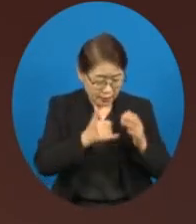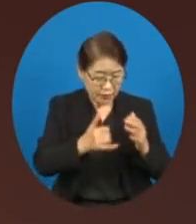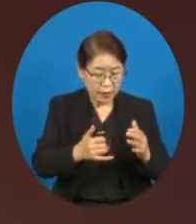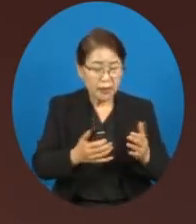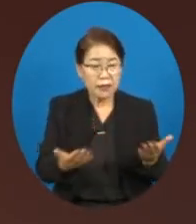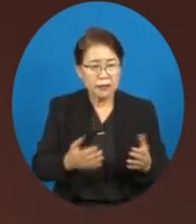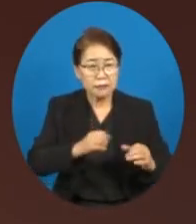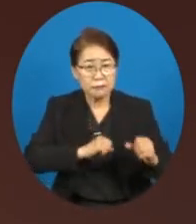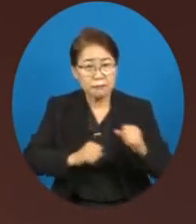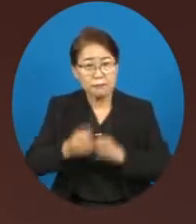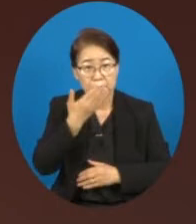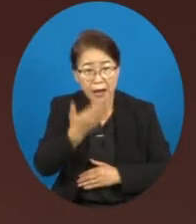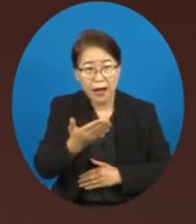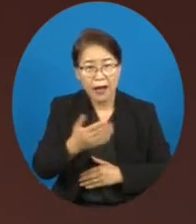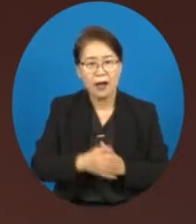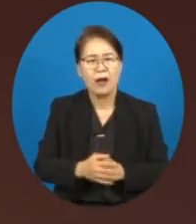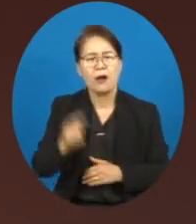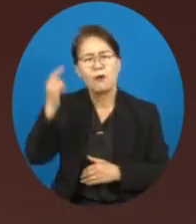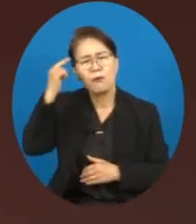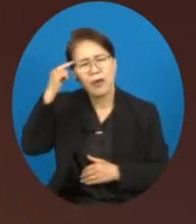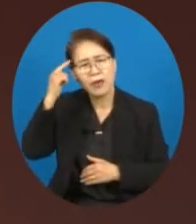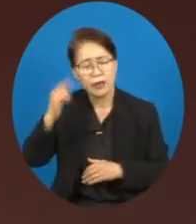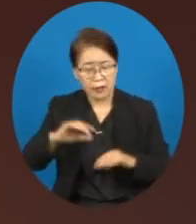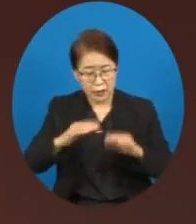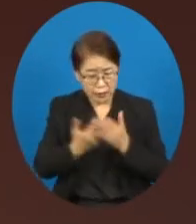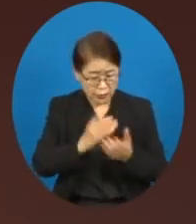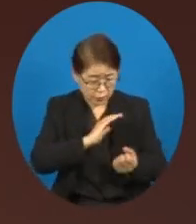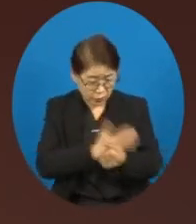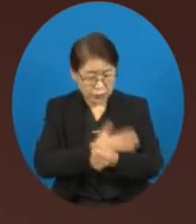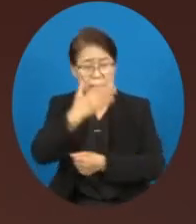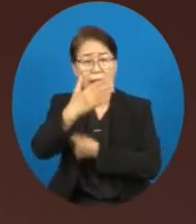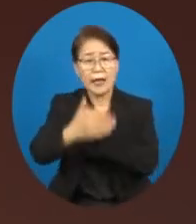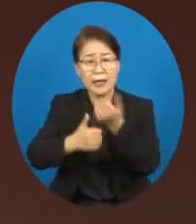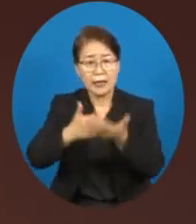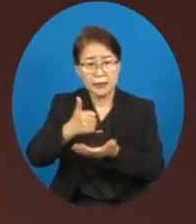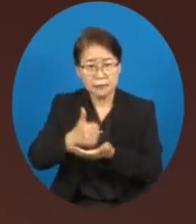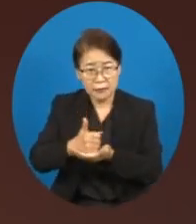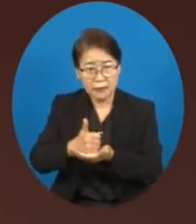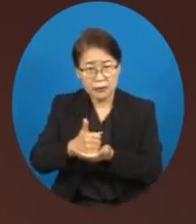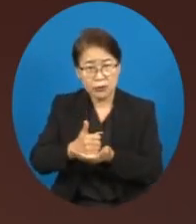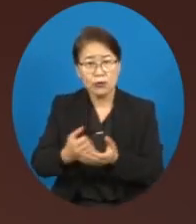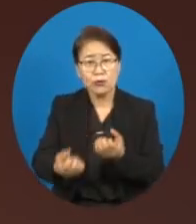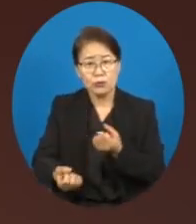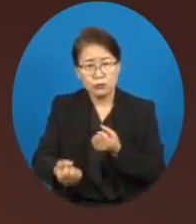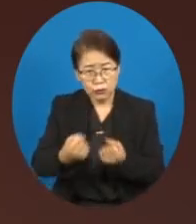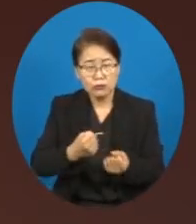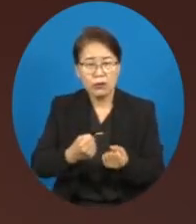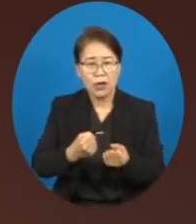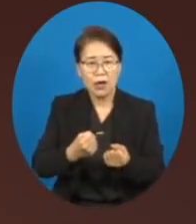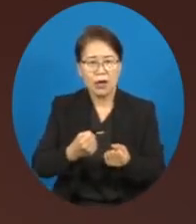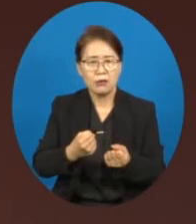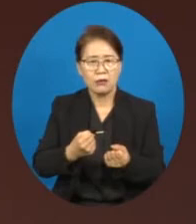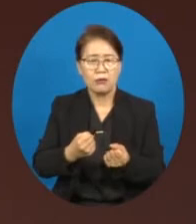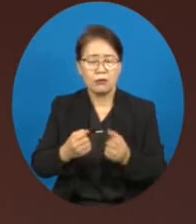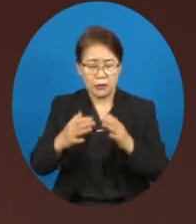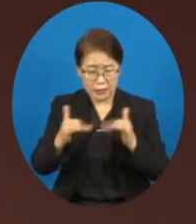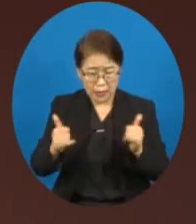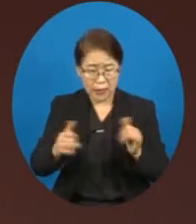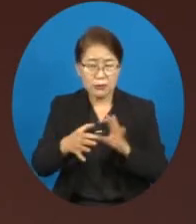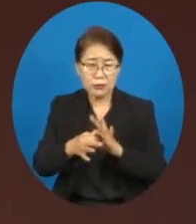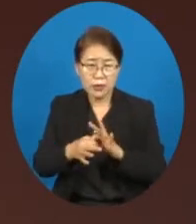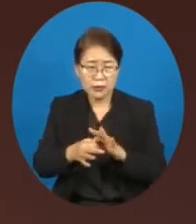행하실까요? 왜 하나님은 전능하신 분이심에도 불구하고 꼭 사람을 통해서 이 땅